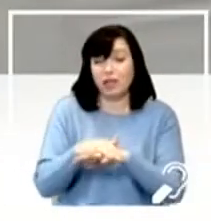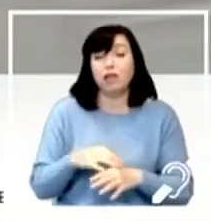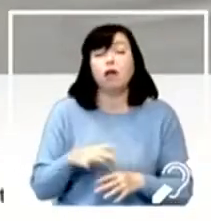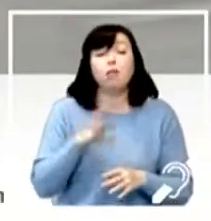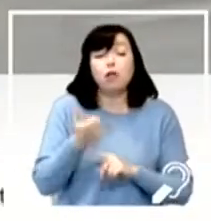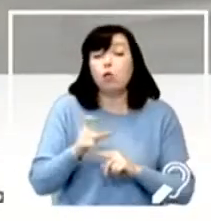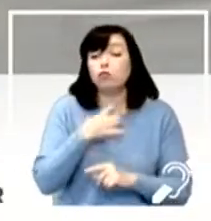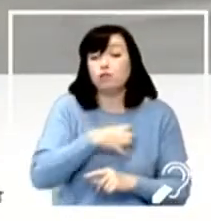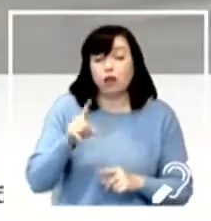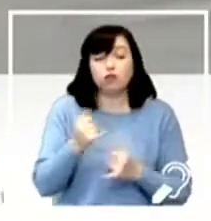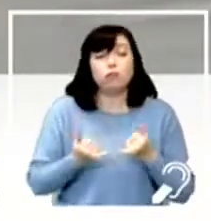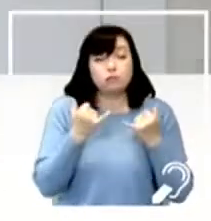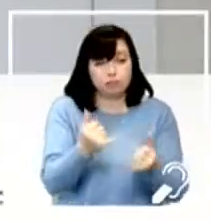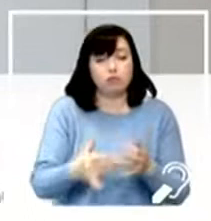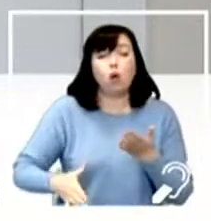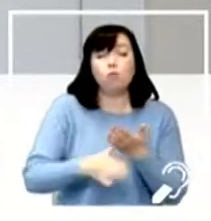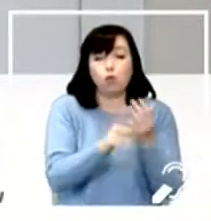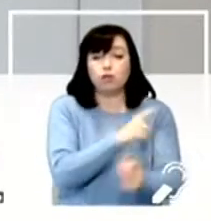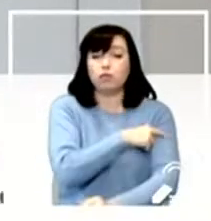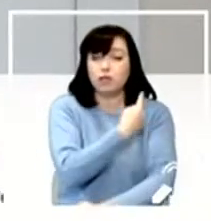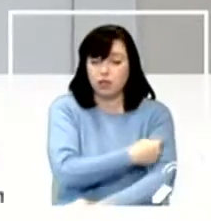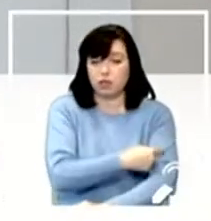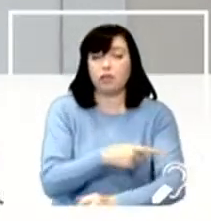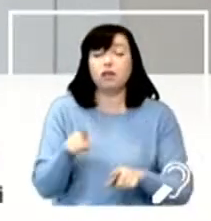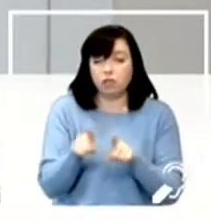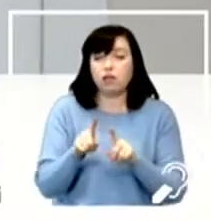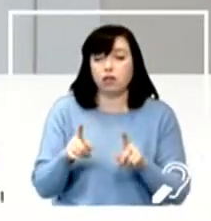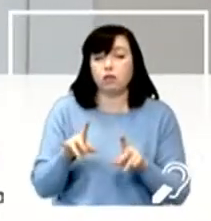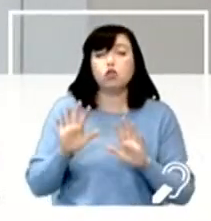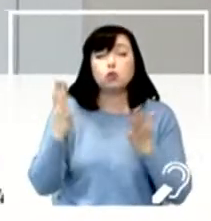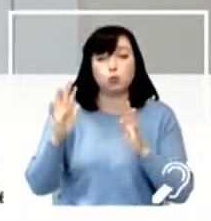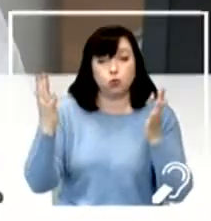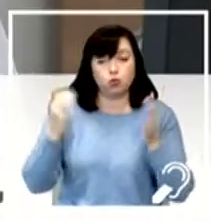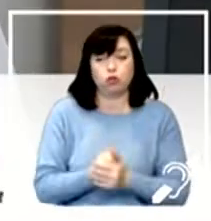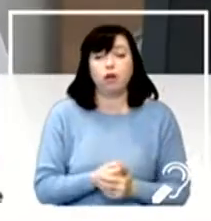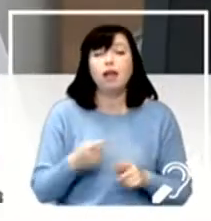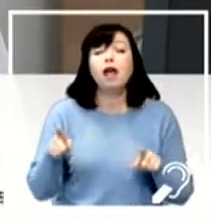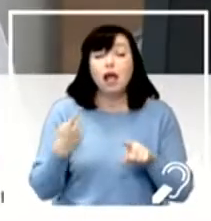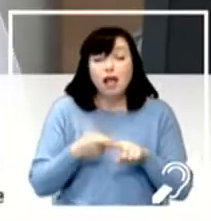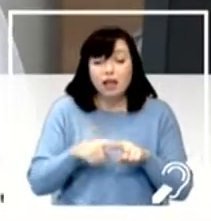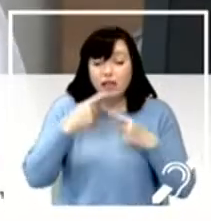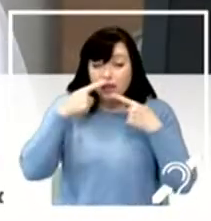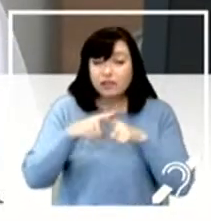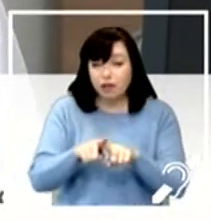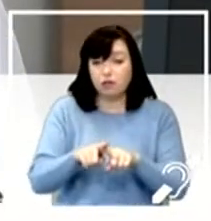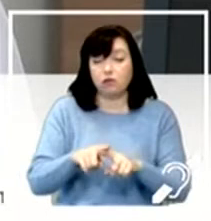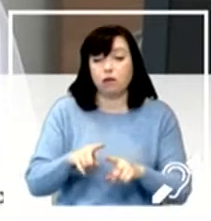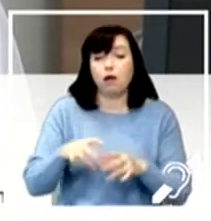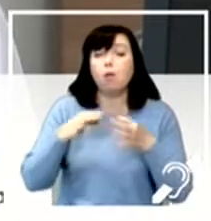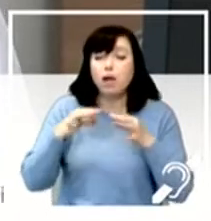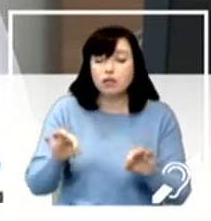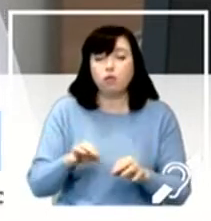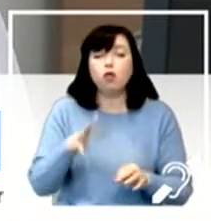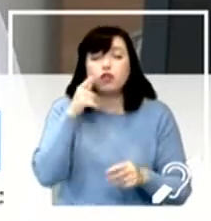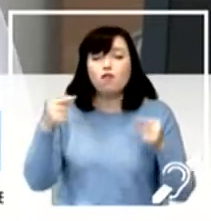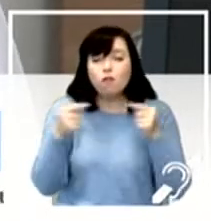necesar pentru acordarea asistenței medicale calificate în asemenea situații. Acest echipament să ne permită să identificăm